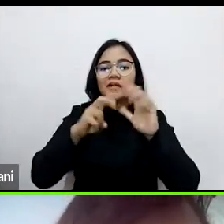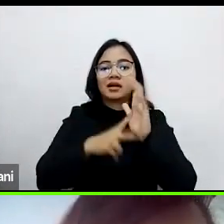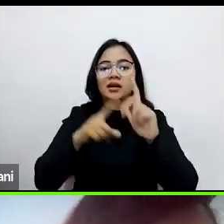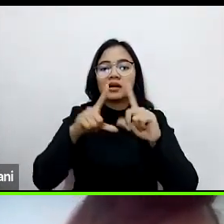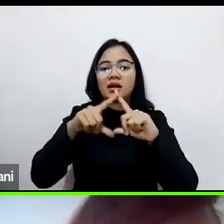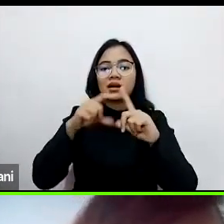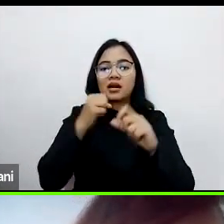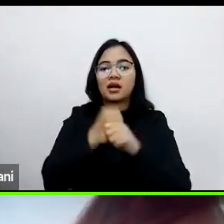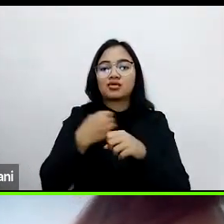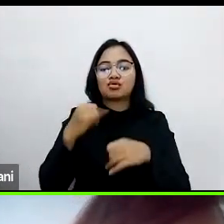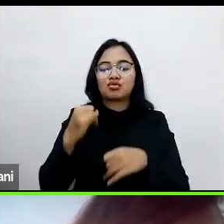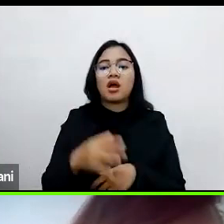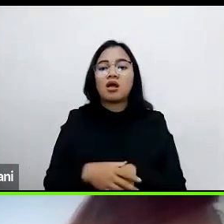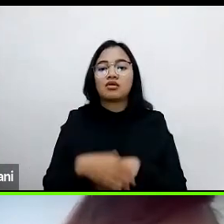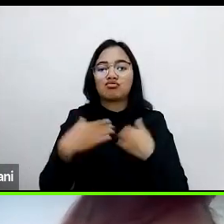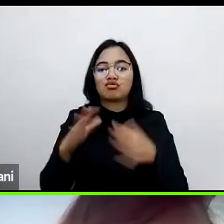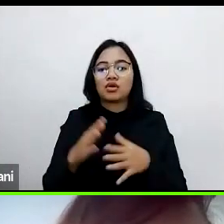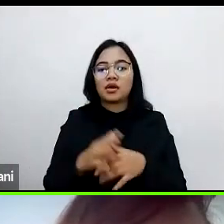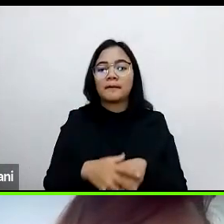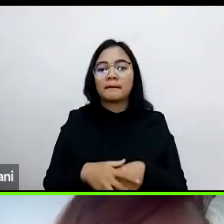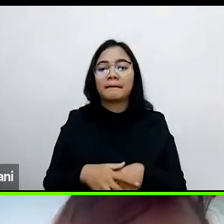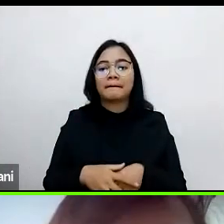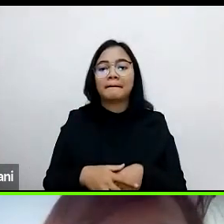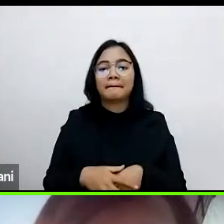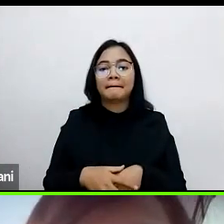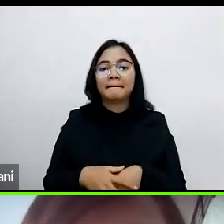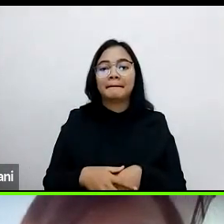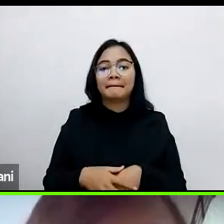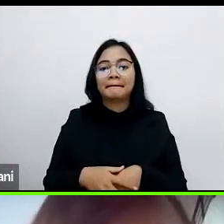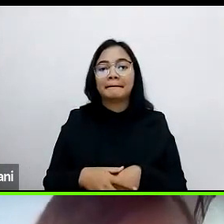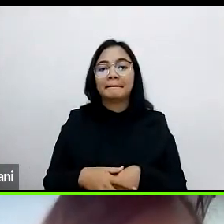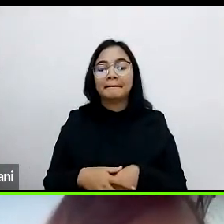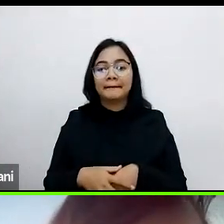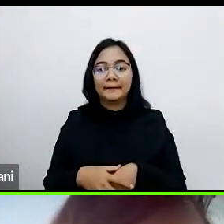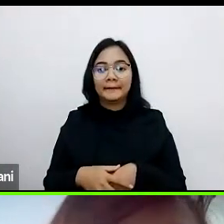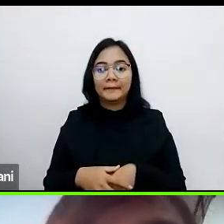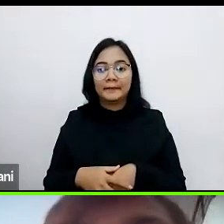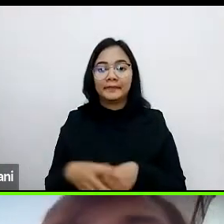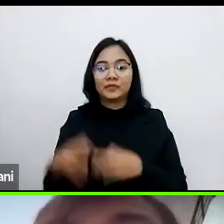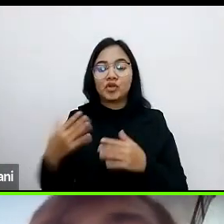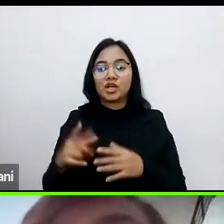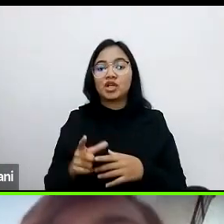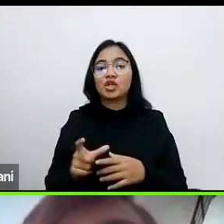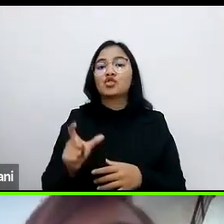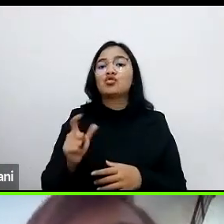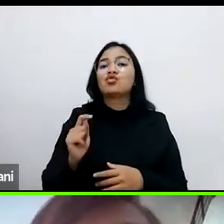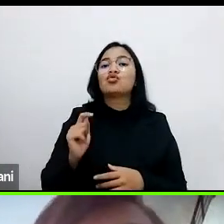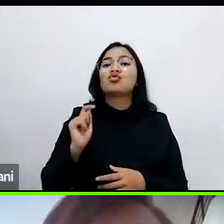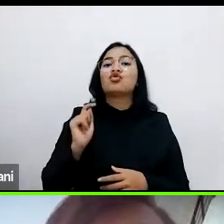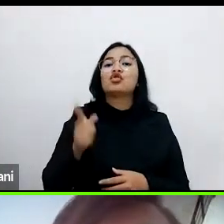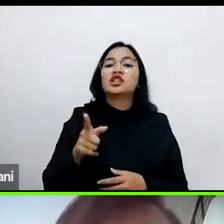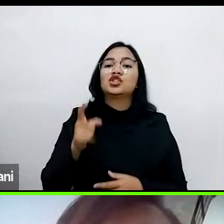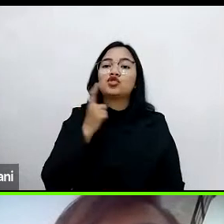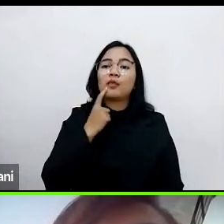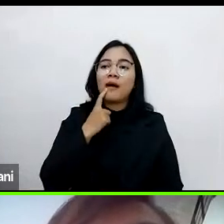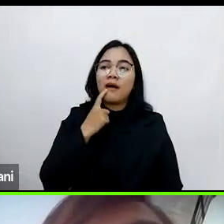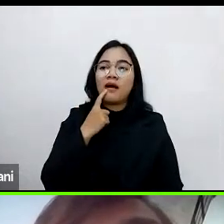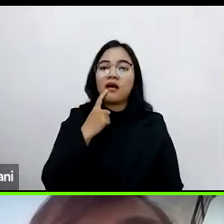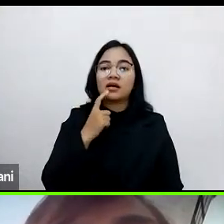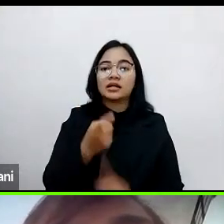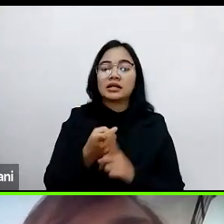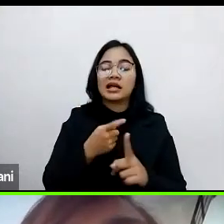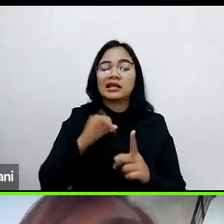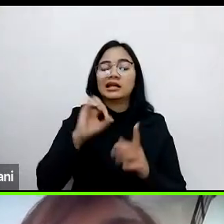juga nggak tahu deh udah keluar belum ya per apa, kalau nggak salah kemarin sudah diuji cobakan, uji publikan gitu. Dari